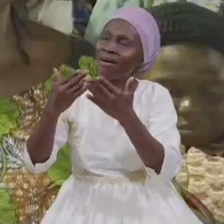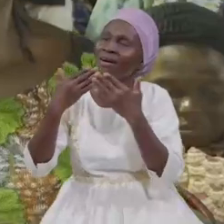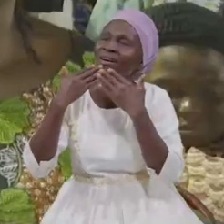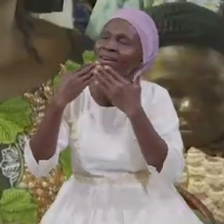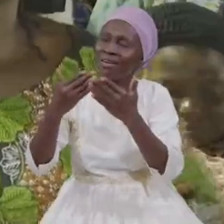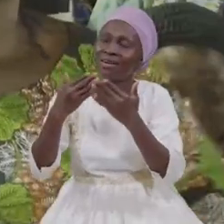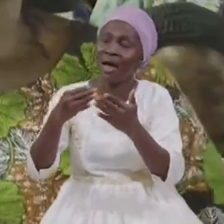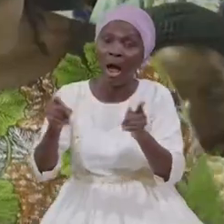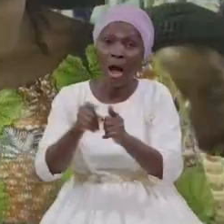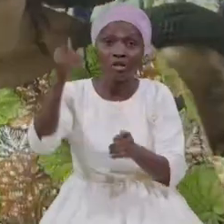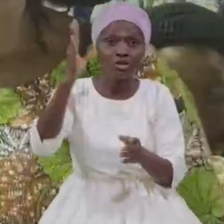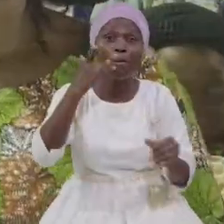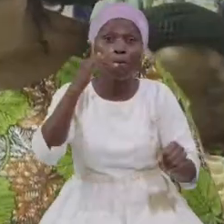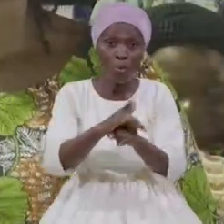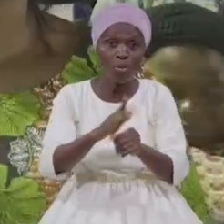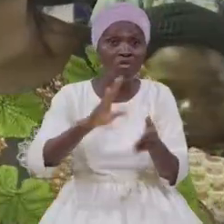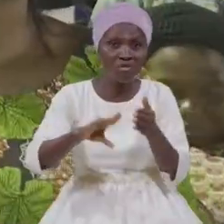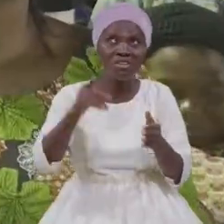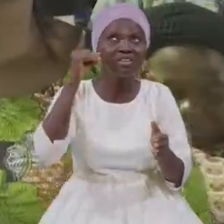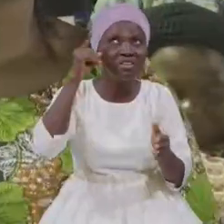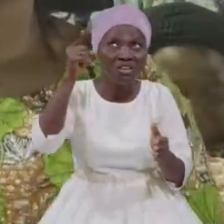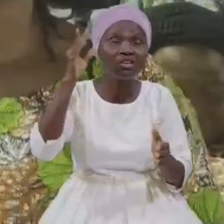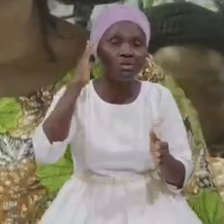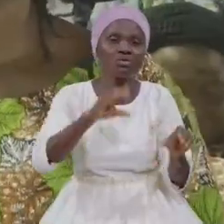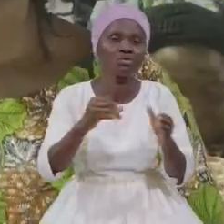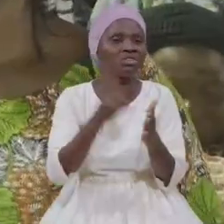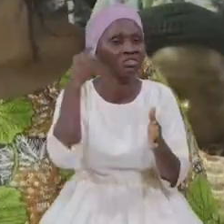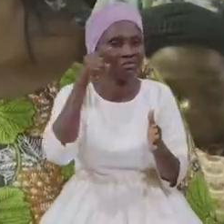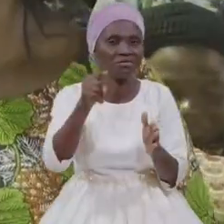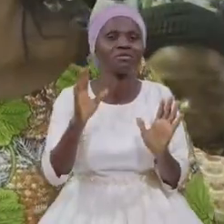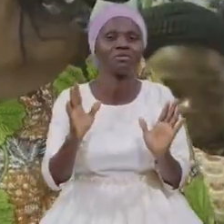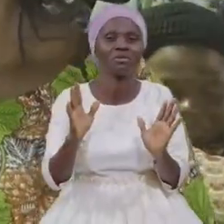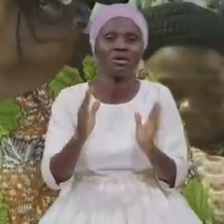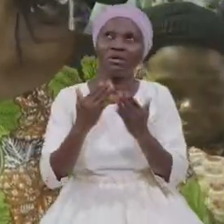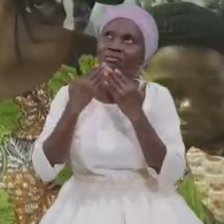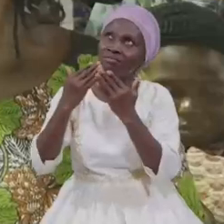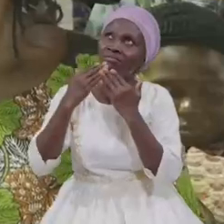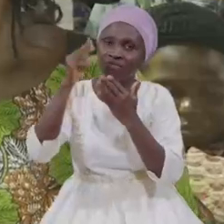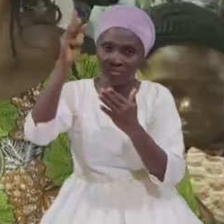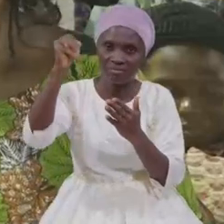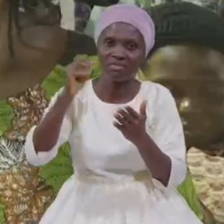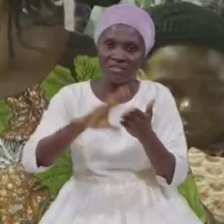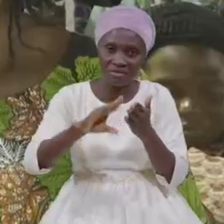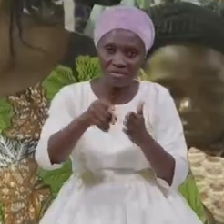Est-ce qu'il a dit qu'il va pardonner? Oui, il le fera pour ceux qui sont pénitents,